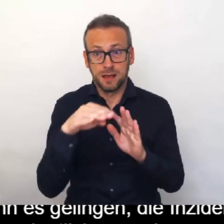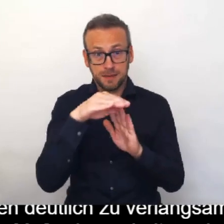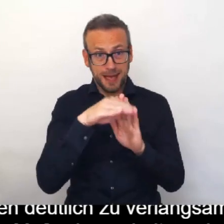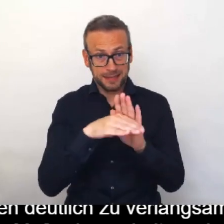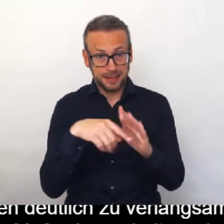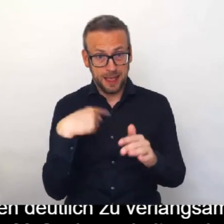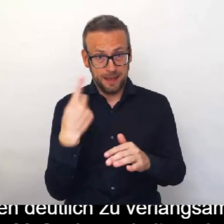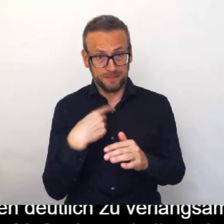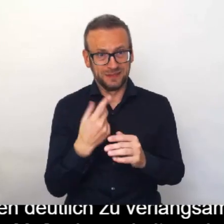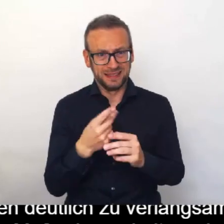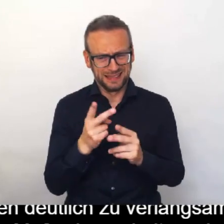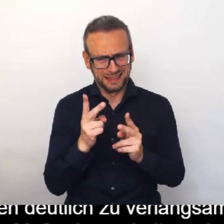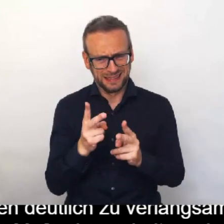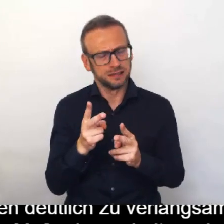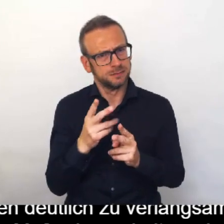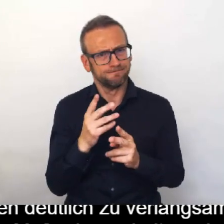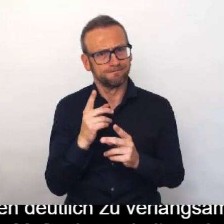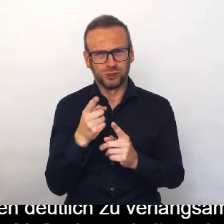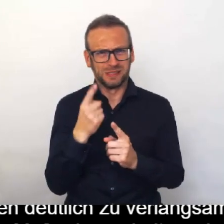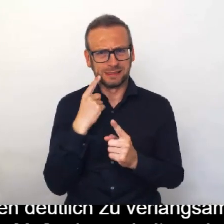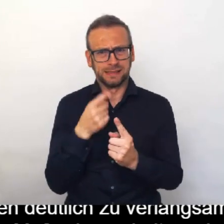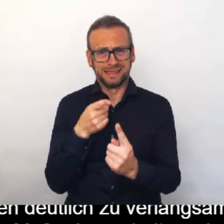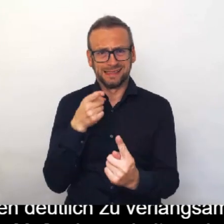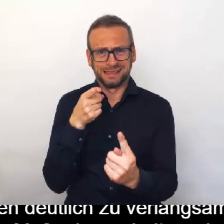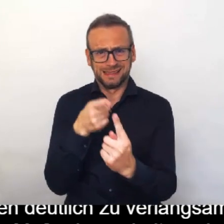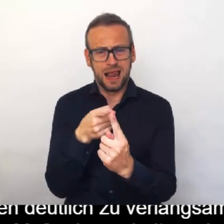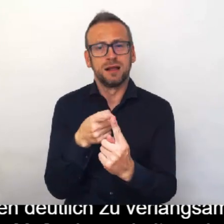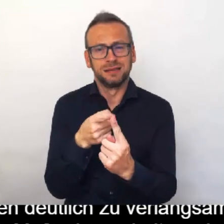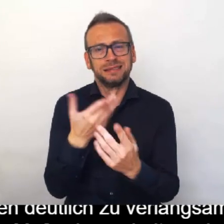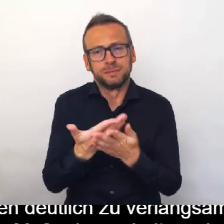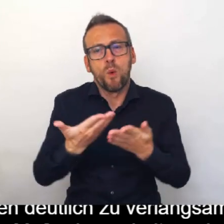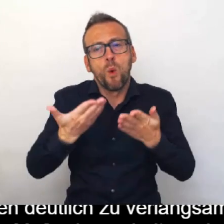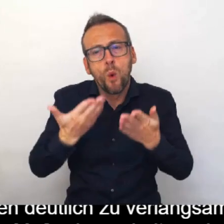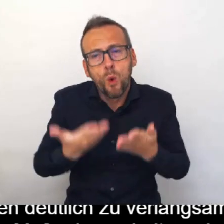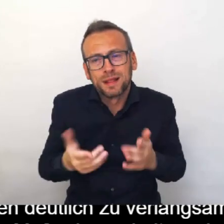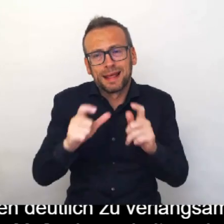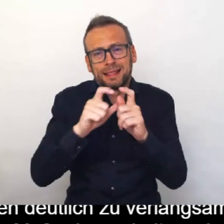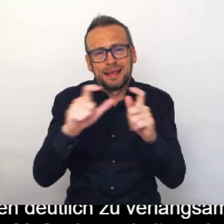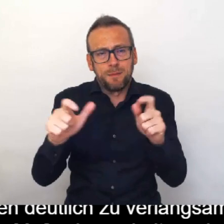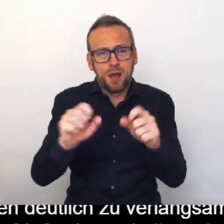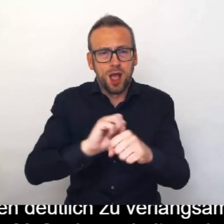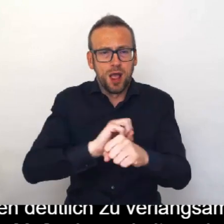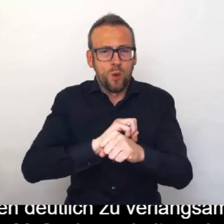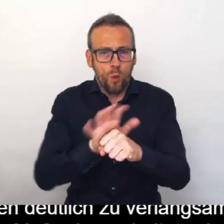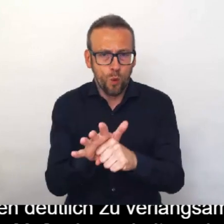in der Entfesselung der Hochschulen, der Universitäten und Hochschulen in Bayern.